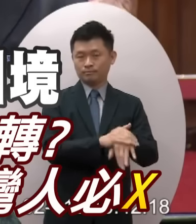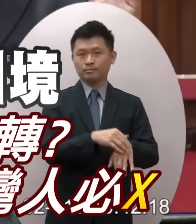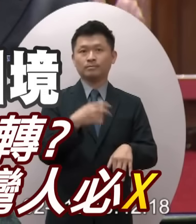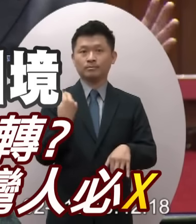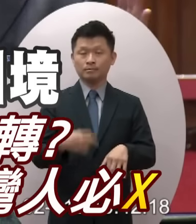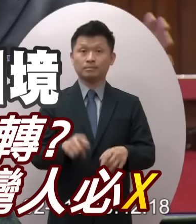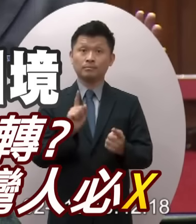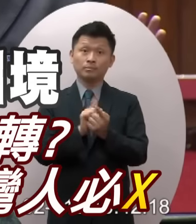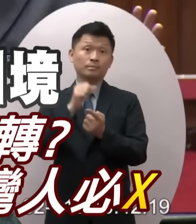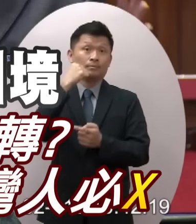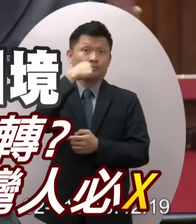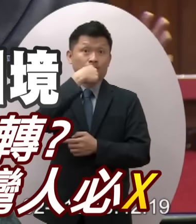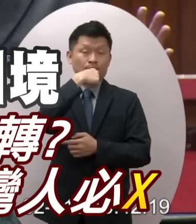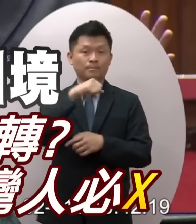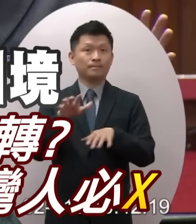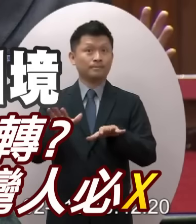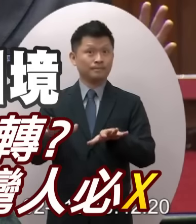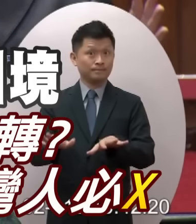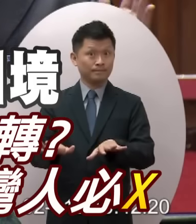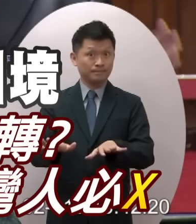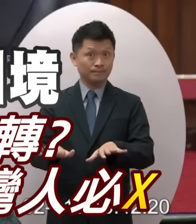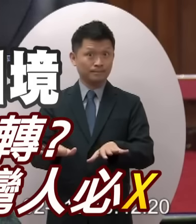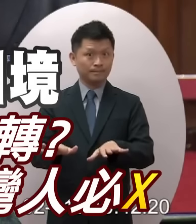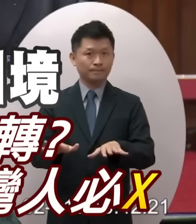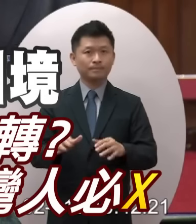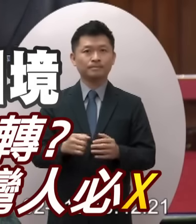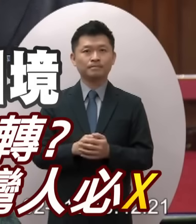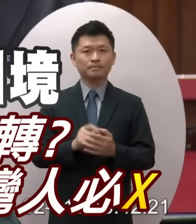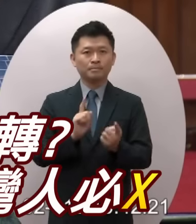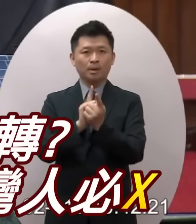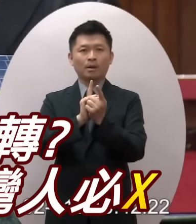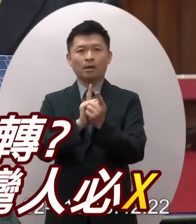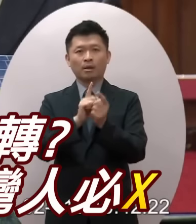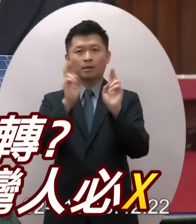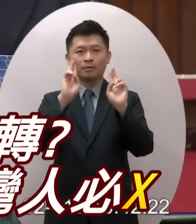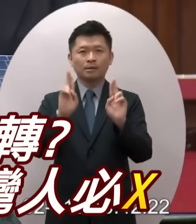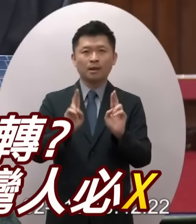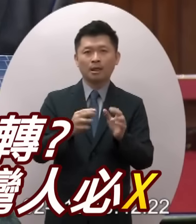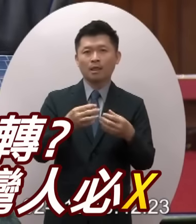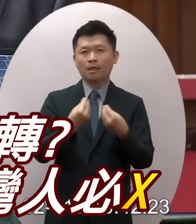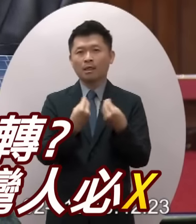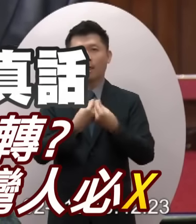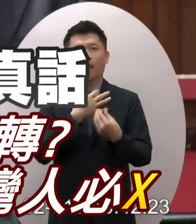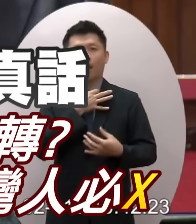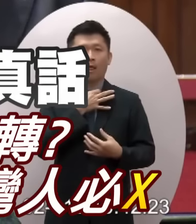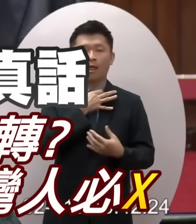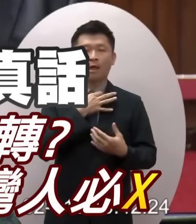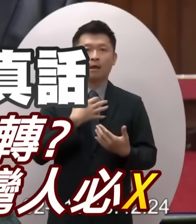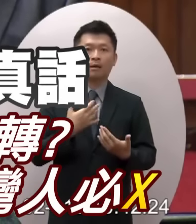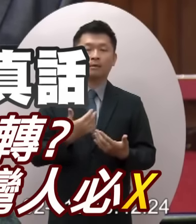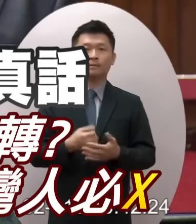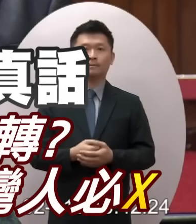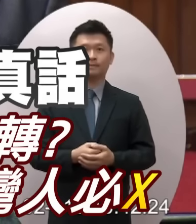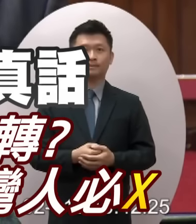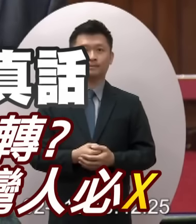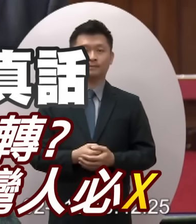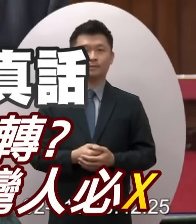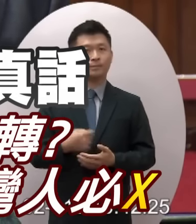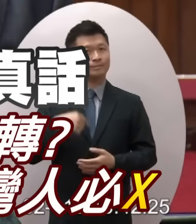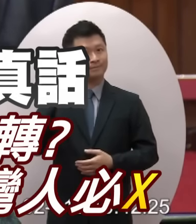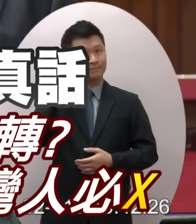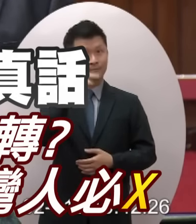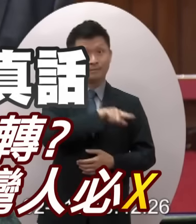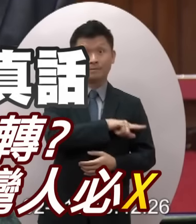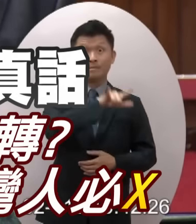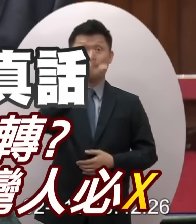着你对台湾现在陷入这个困境，大家拢要啊！我想讲你去到